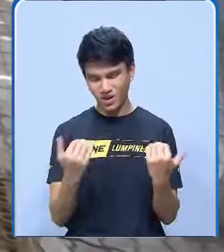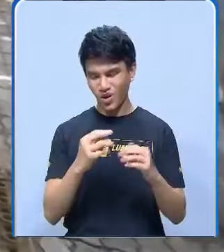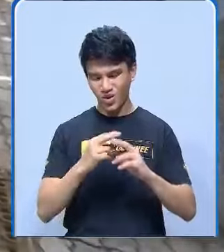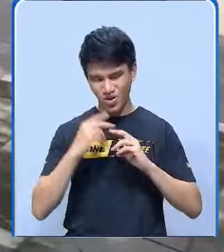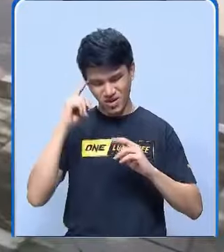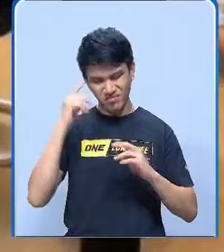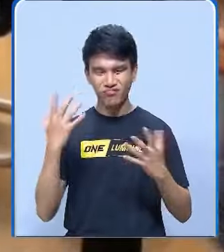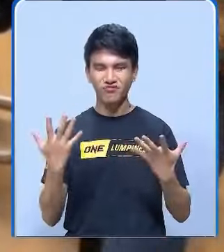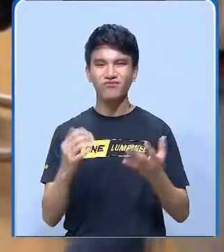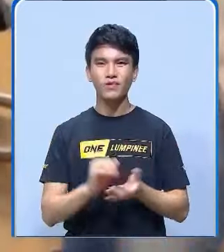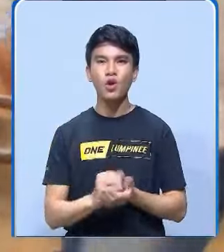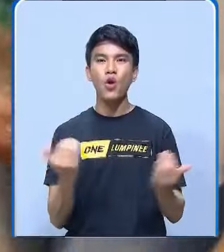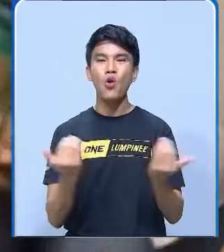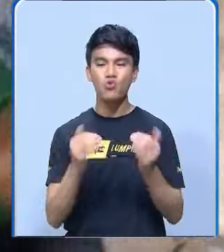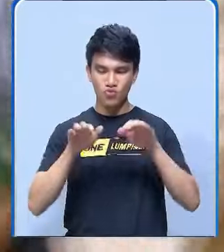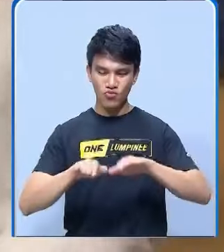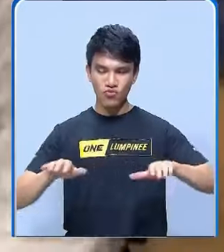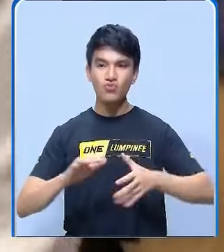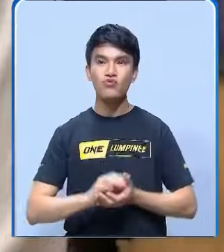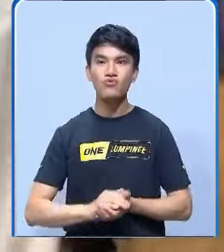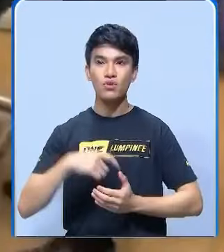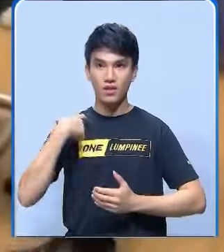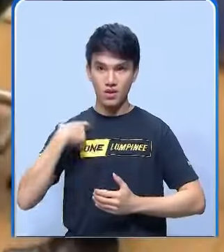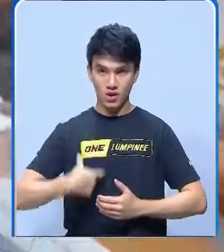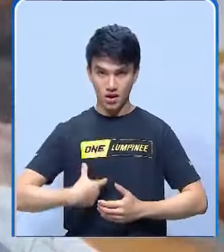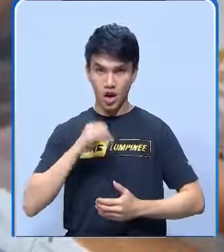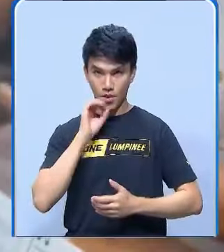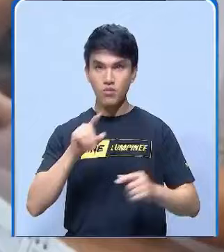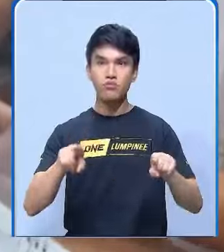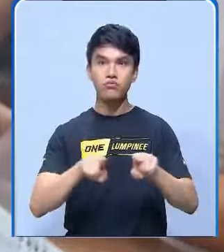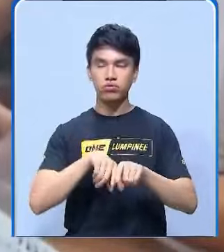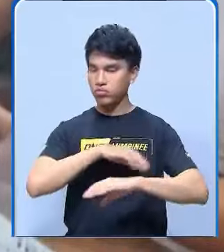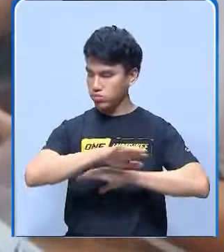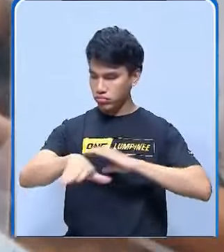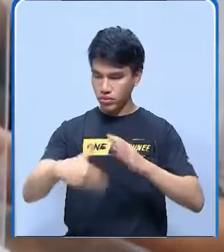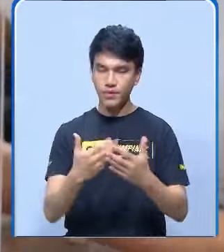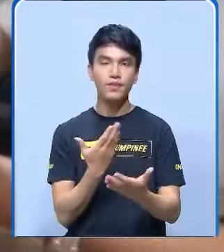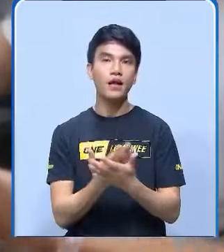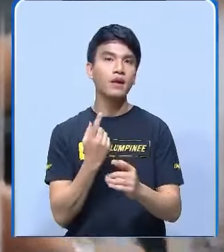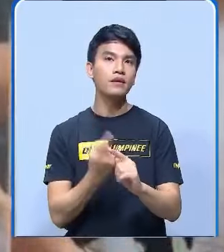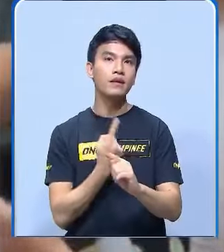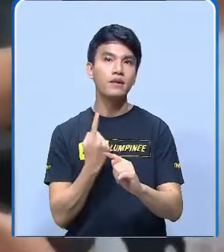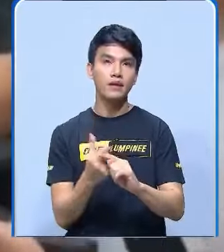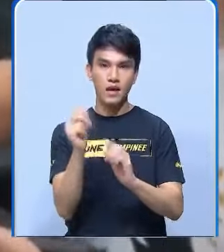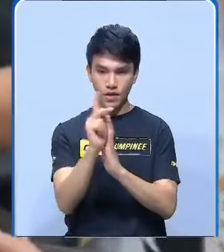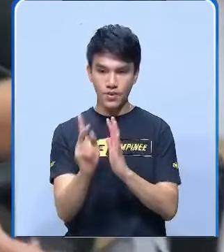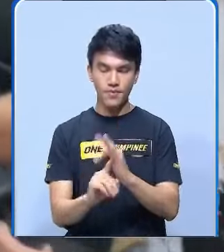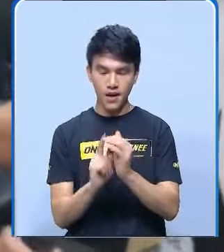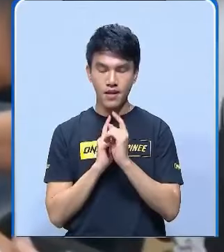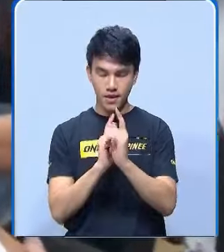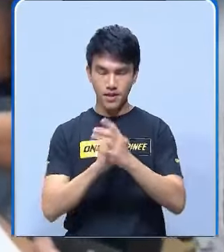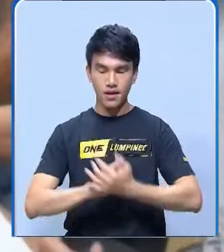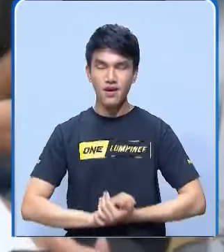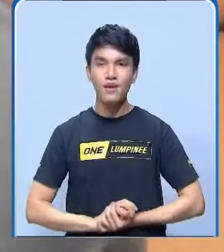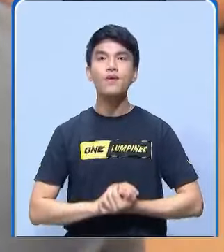ทันเลยบางบ้านก็ลูกเล็กด้วยนะคะทนายโนบิบอกว่าพนักงานทุกคนน่ะต้องได้รับเงินเดือนและเงินชดเชยตามกฎหมายค่ะโดยหลัง